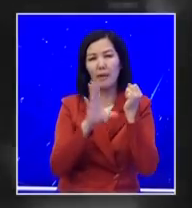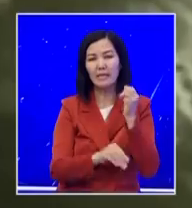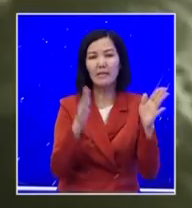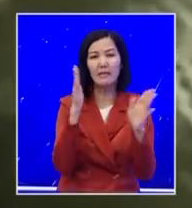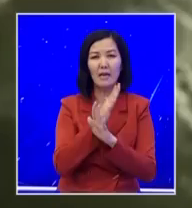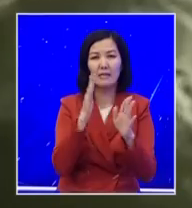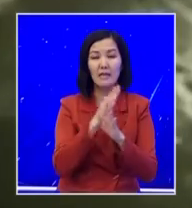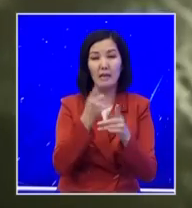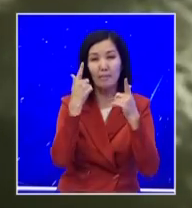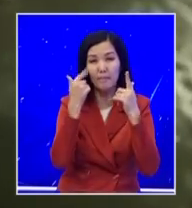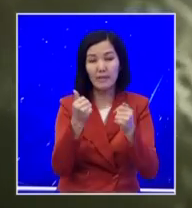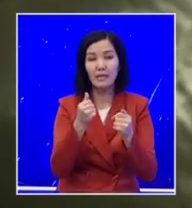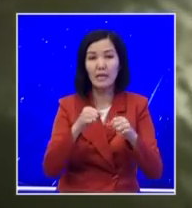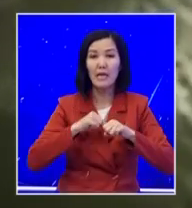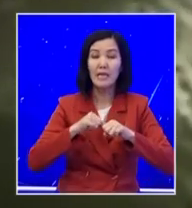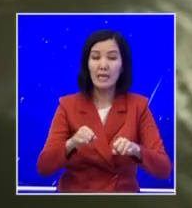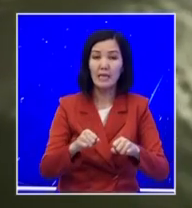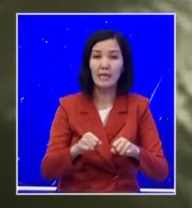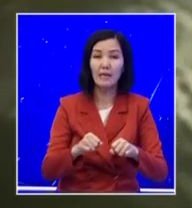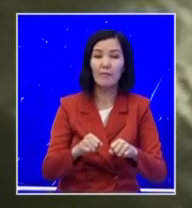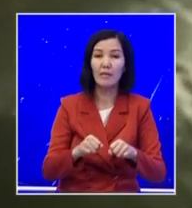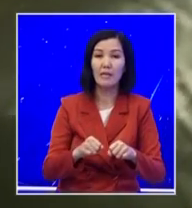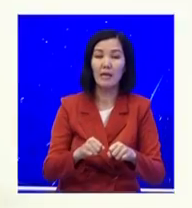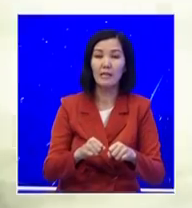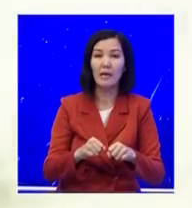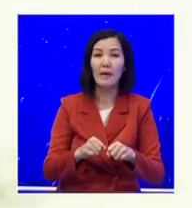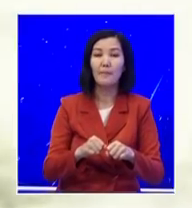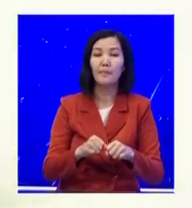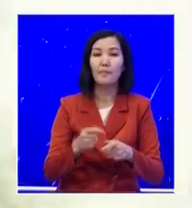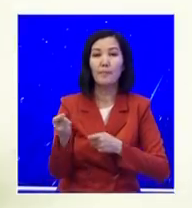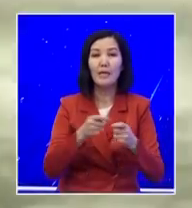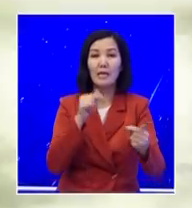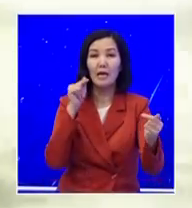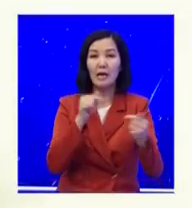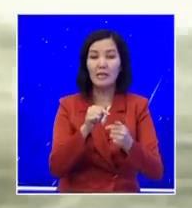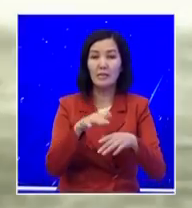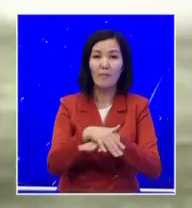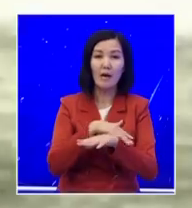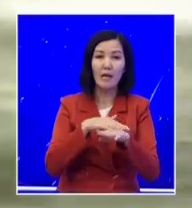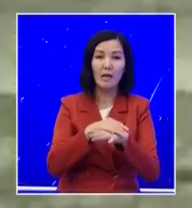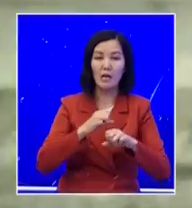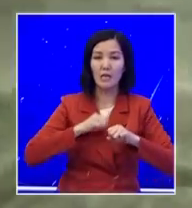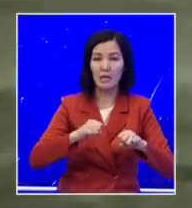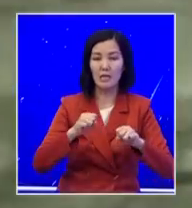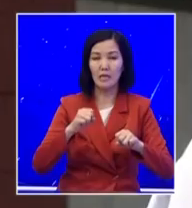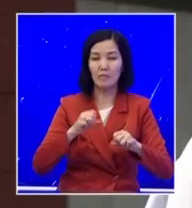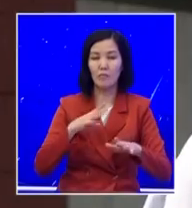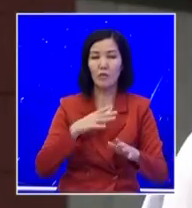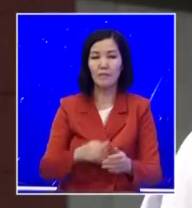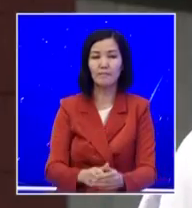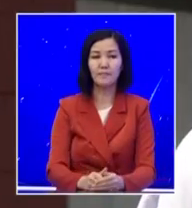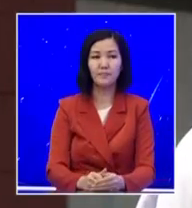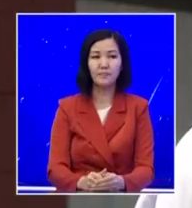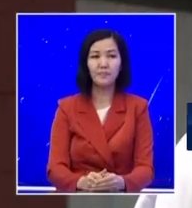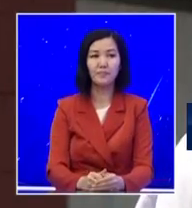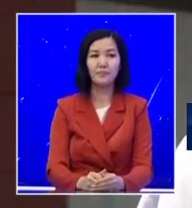тұра жасаған осы ерен ерлігімен өктемдікке бас емес ұлттың өрлігін көрсетті дейді зерттеушілер. Ал енді